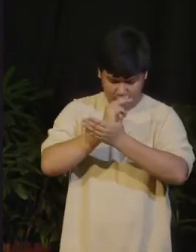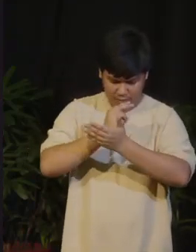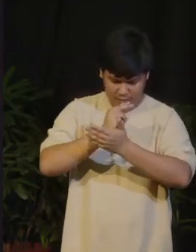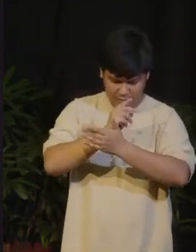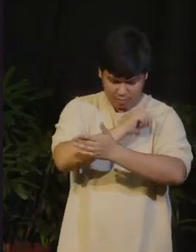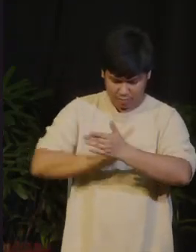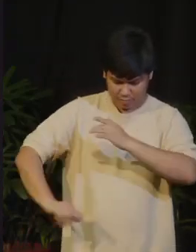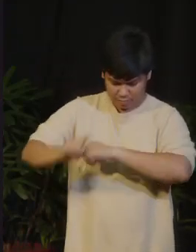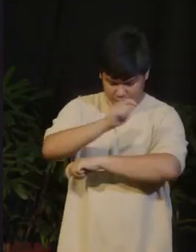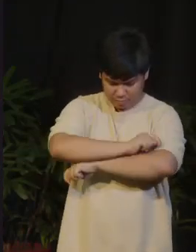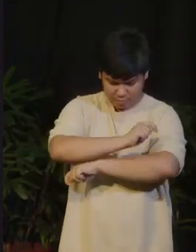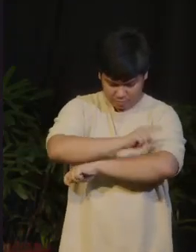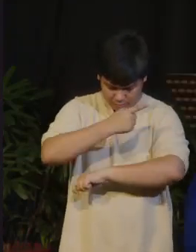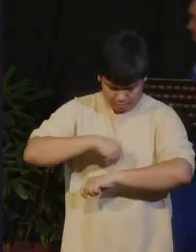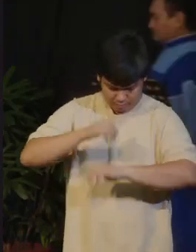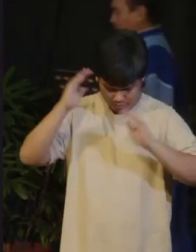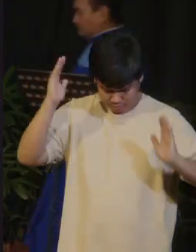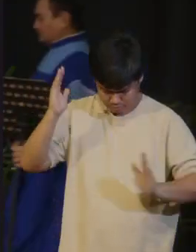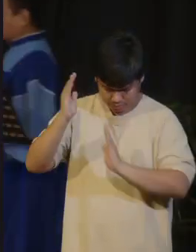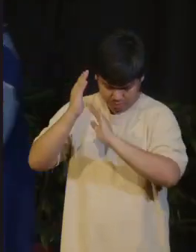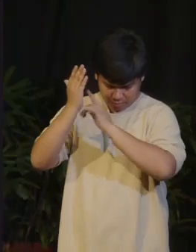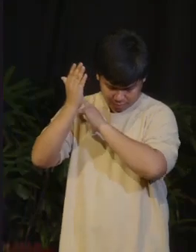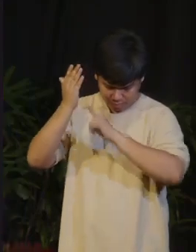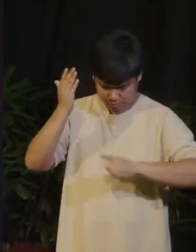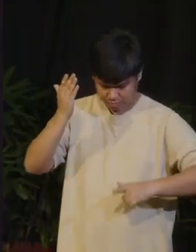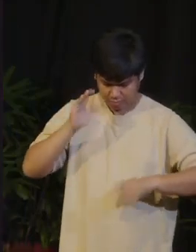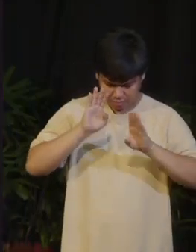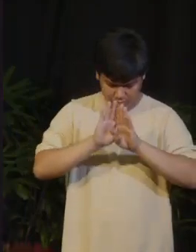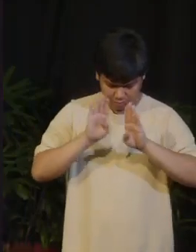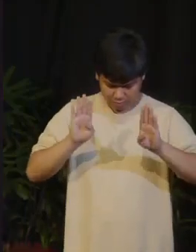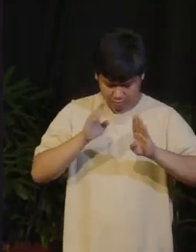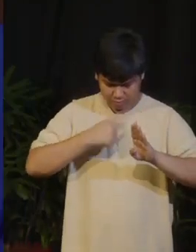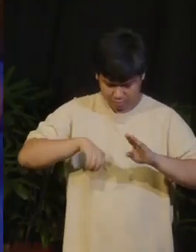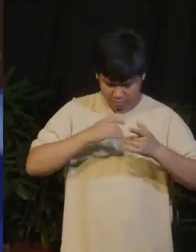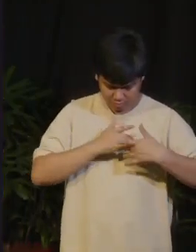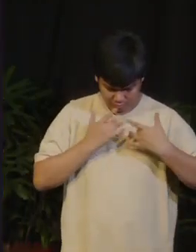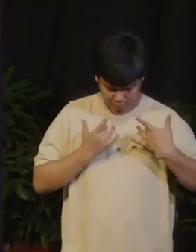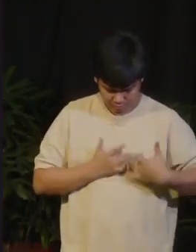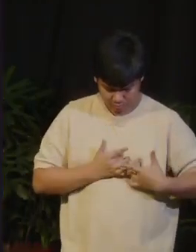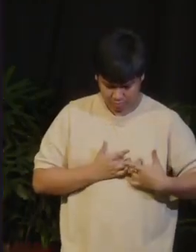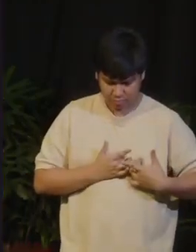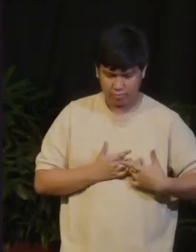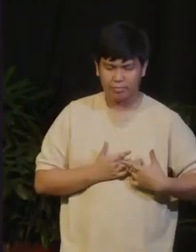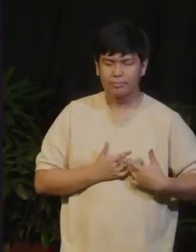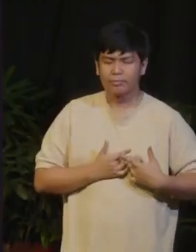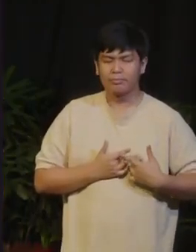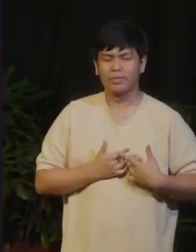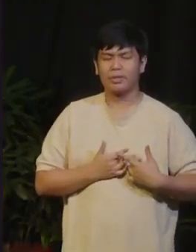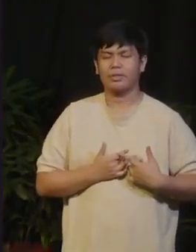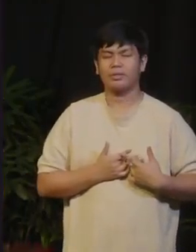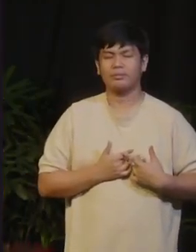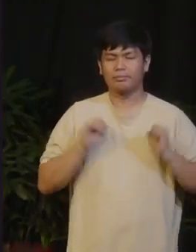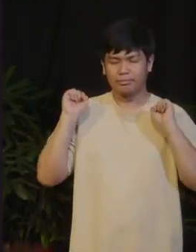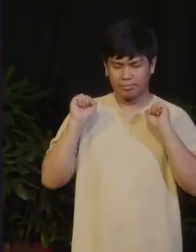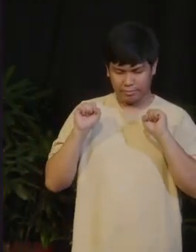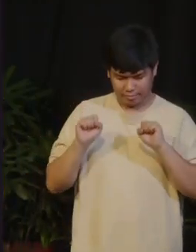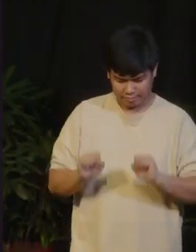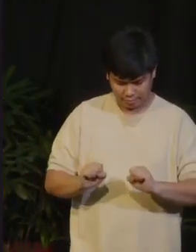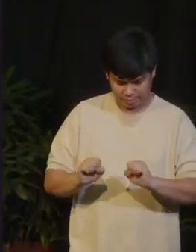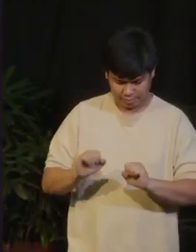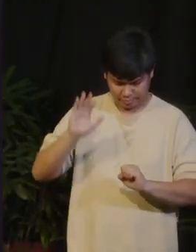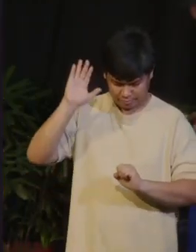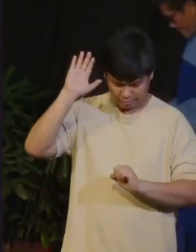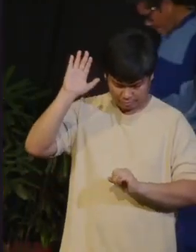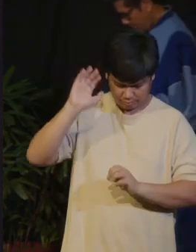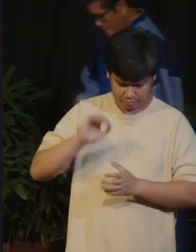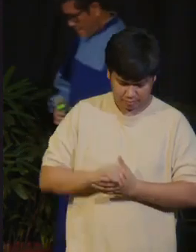hapunan, lumalapit kami sa inyo, Panginoon. Bukas ang aming mga puso. Nakaluhod sa inyong harapan.